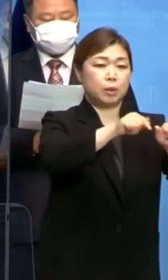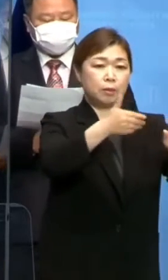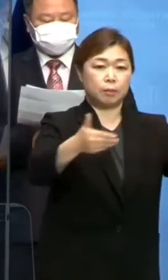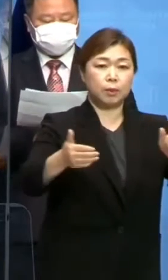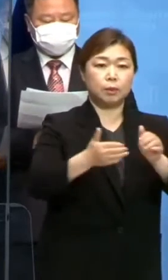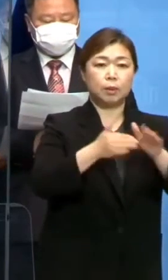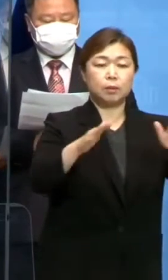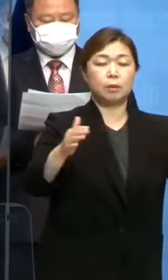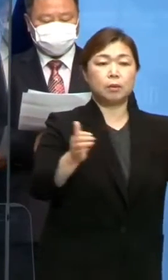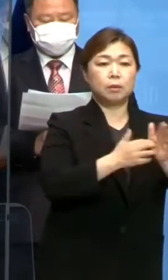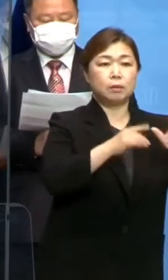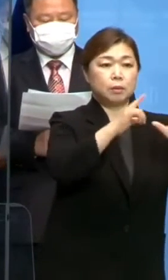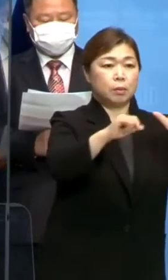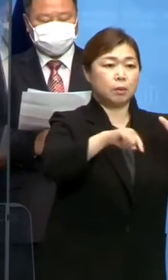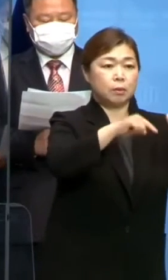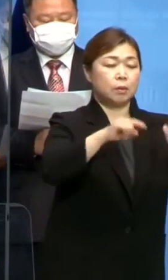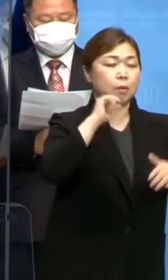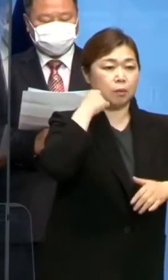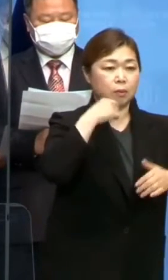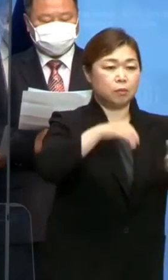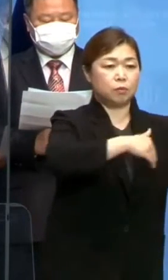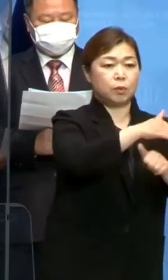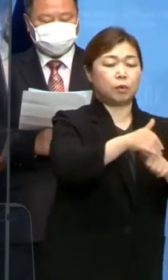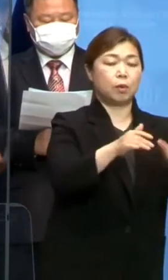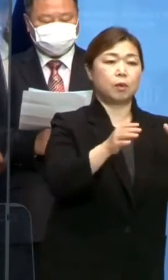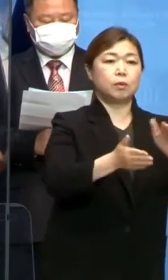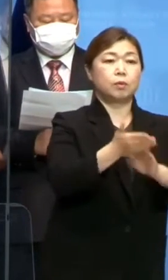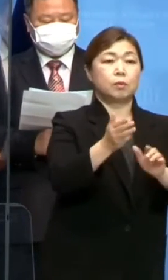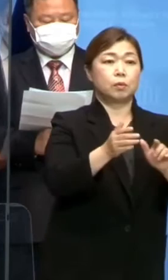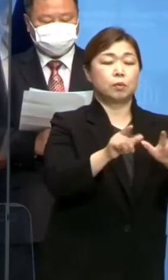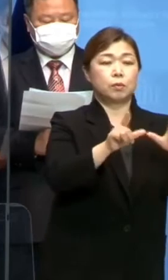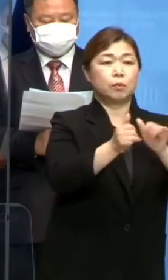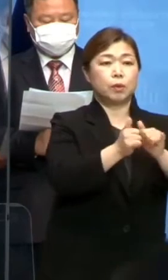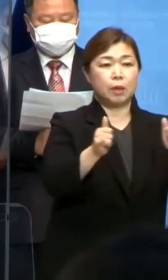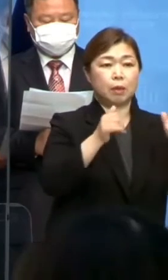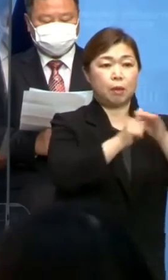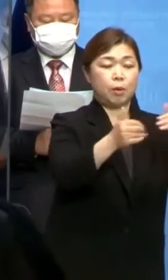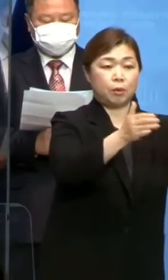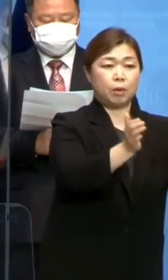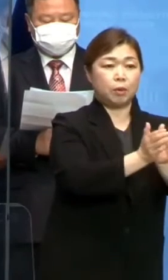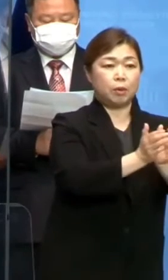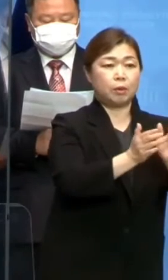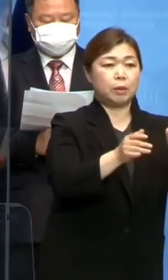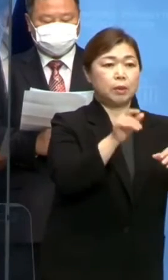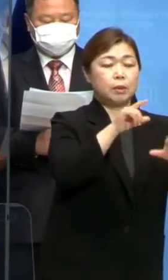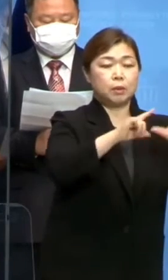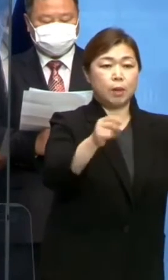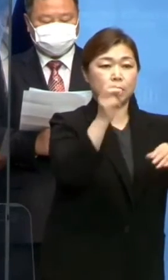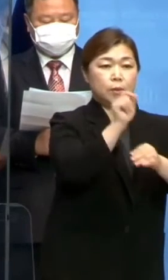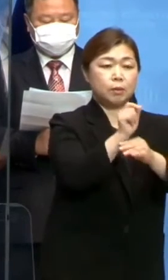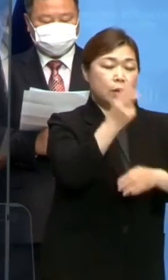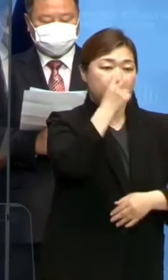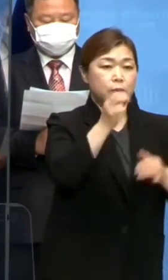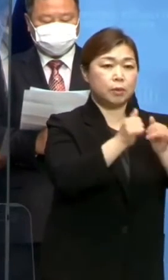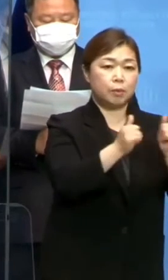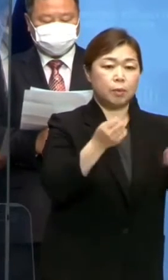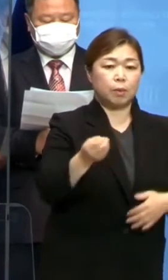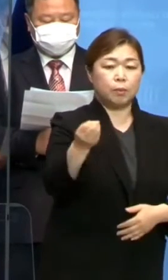그동안 지방에는 어려운 여건 속에서도 주민의 대표 기관으로 써 지방 행정 의 감시자로서 민생 현장을